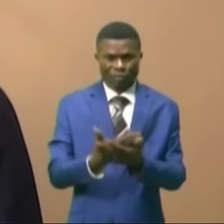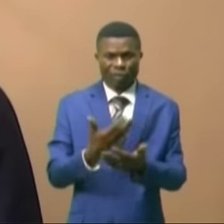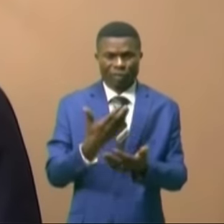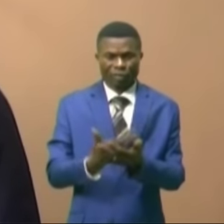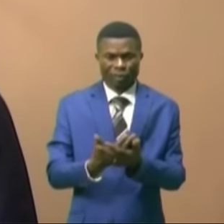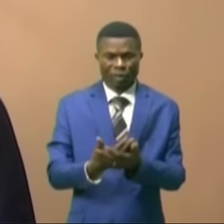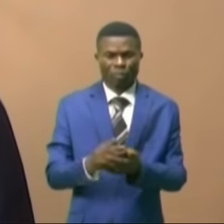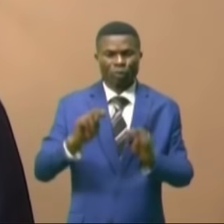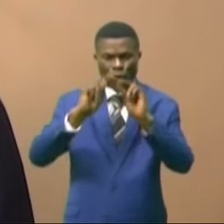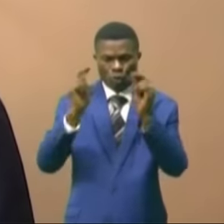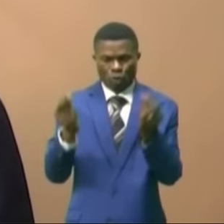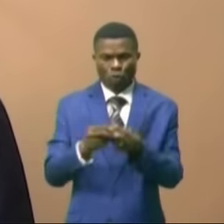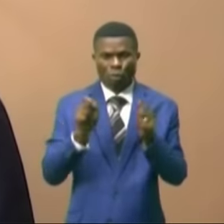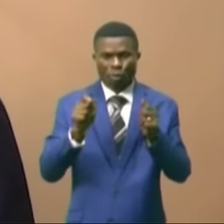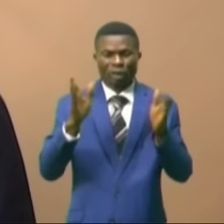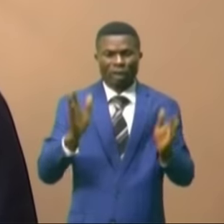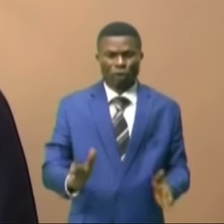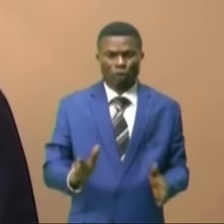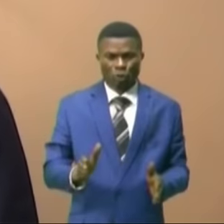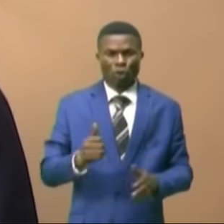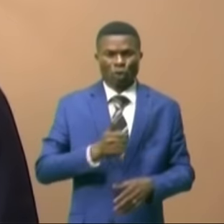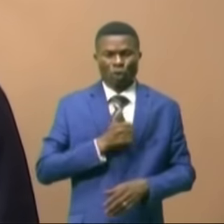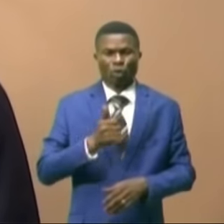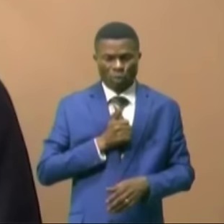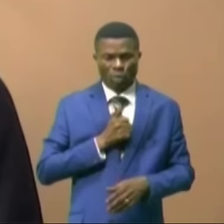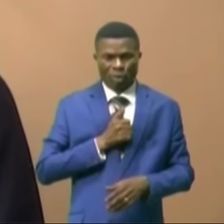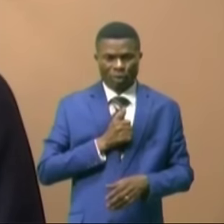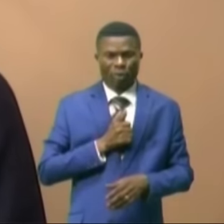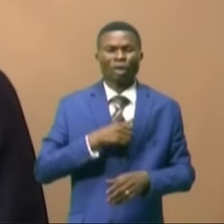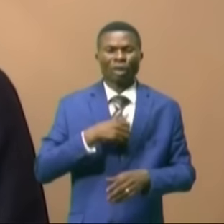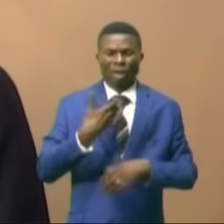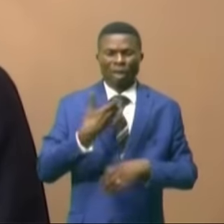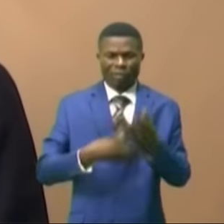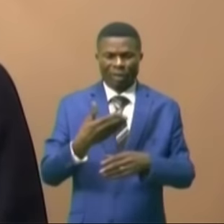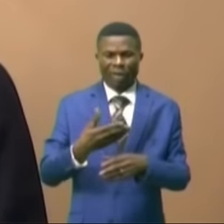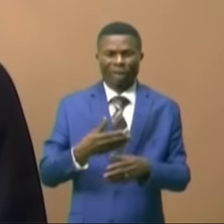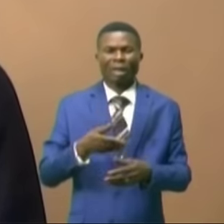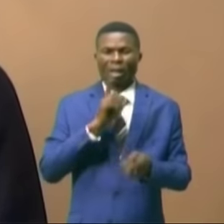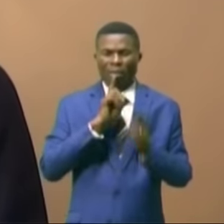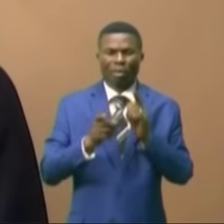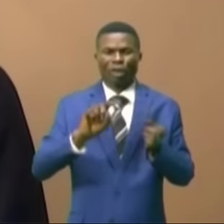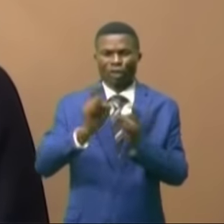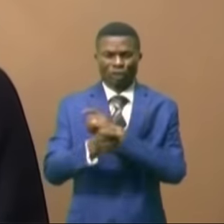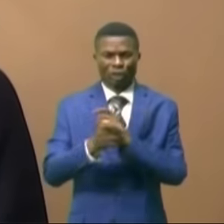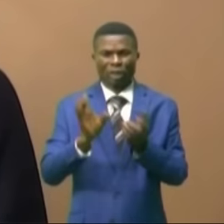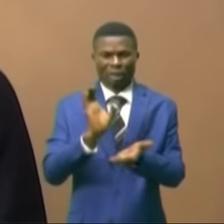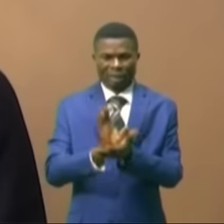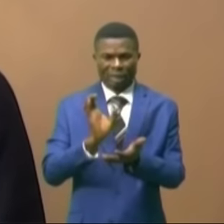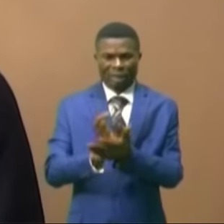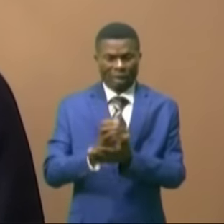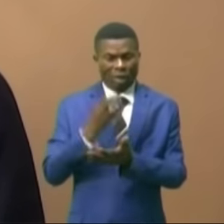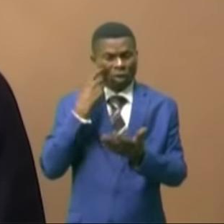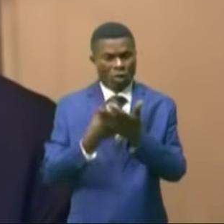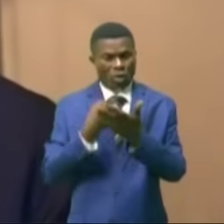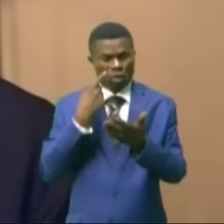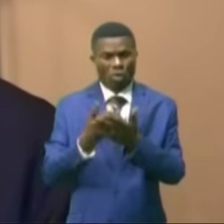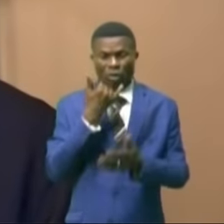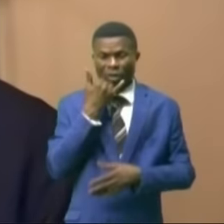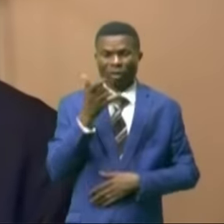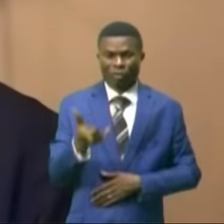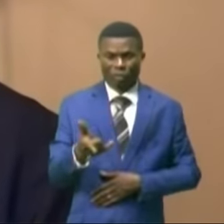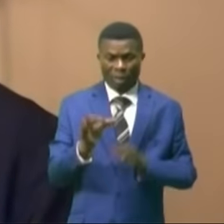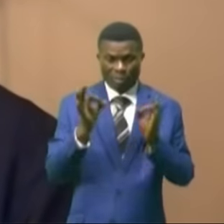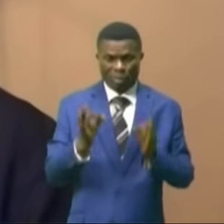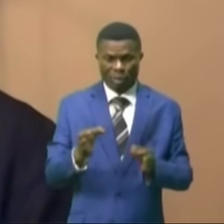les structures internes de la corporation puissent s'écharger notamment des cas où nous observons certains dérapages. Parce que